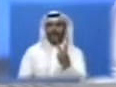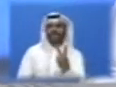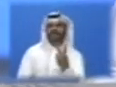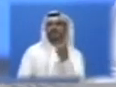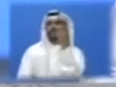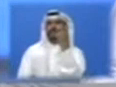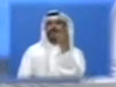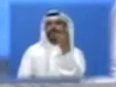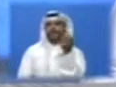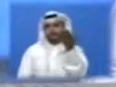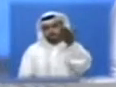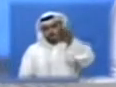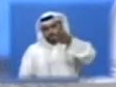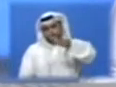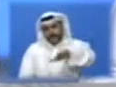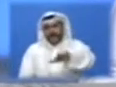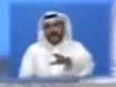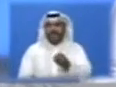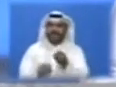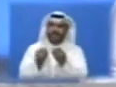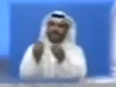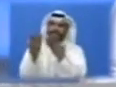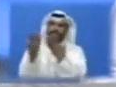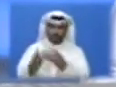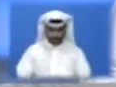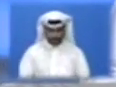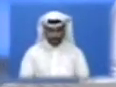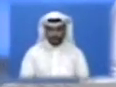عيسى عبد الرزاق العميري عن عمر ناهز